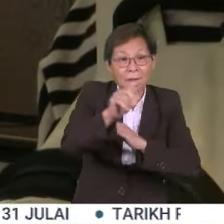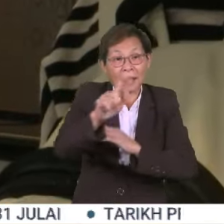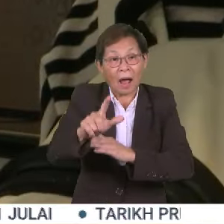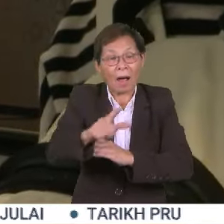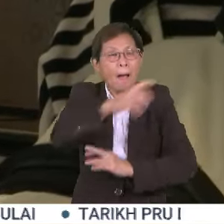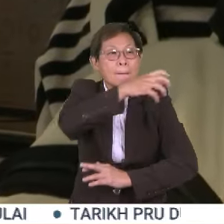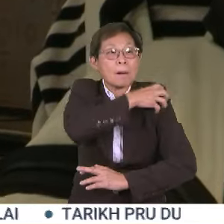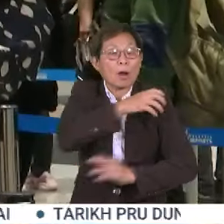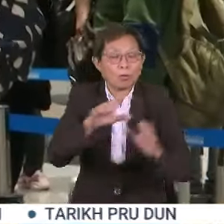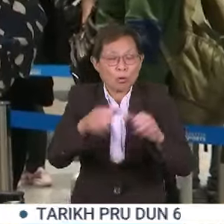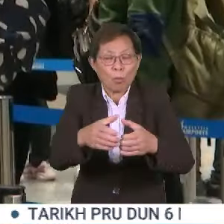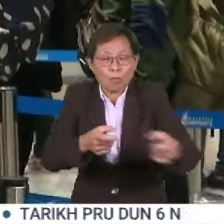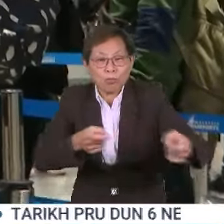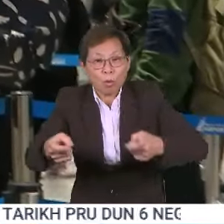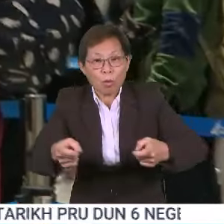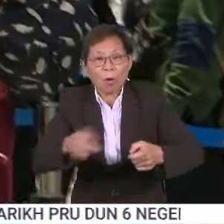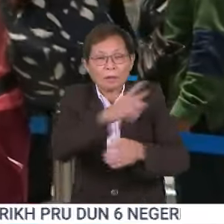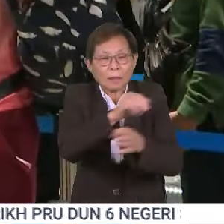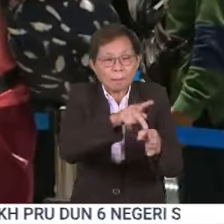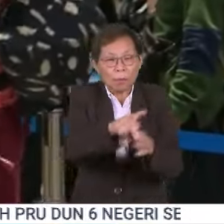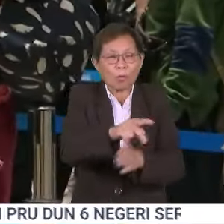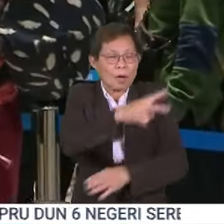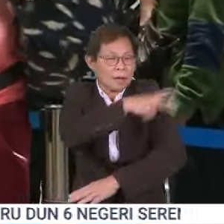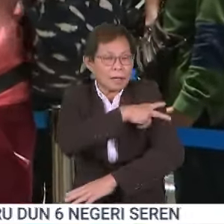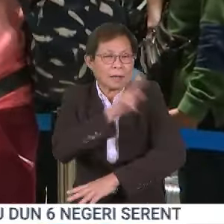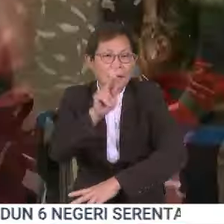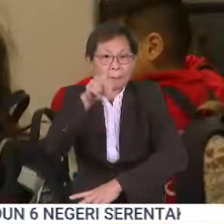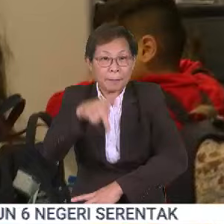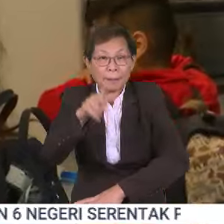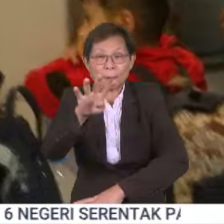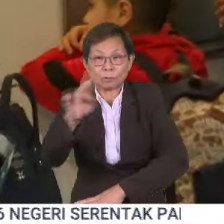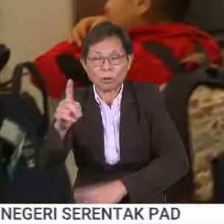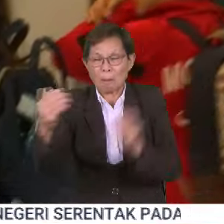diberi kepada pegawai kumpulan pengurusan dan profesional a great